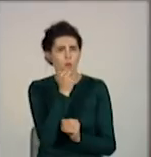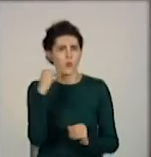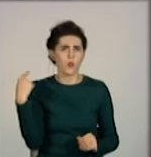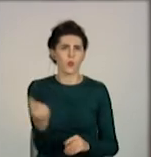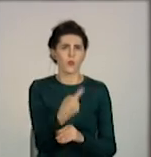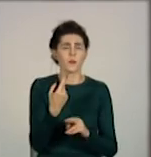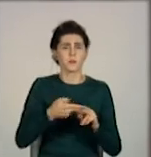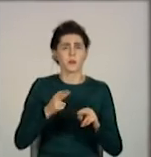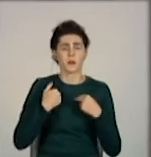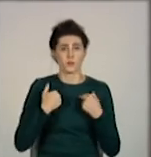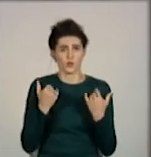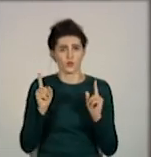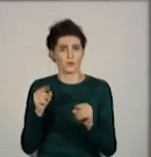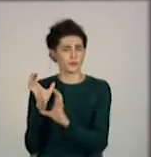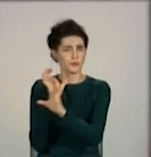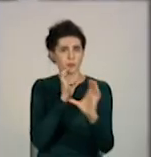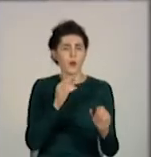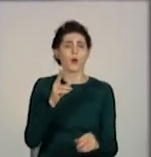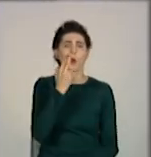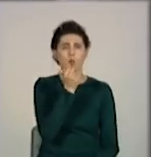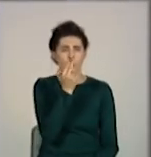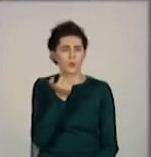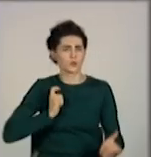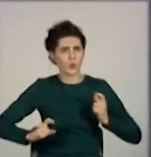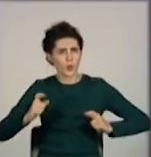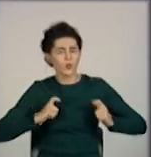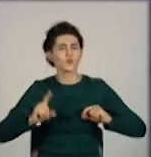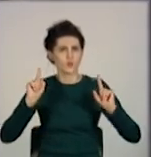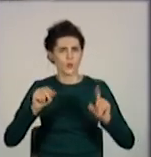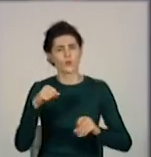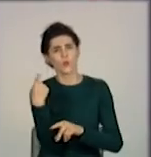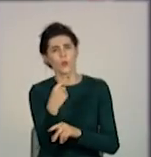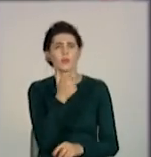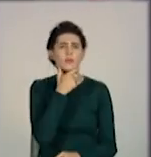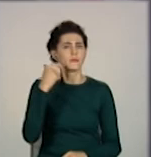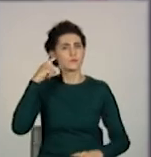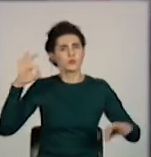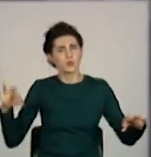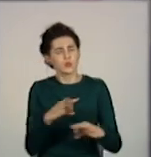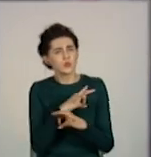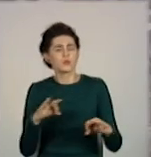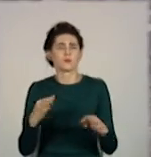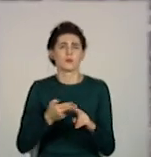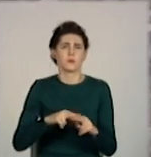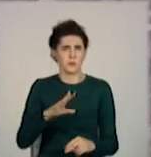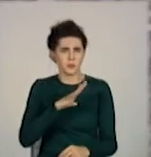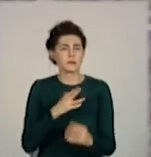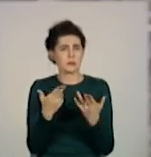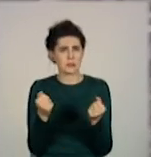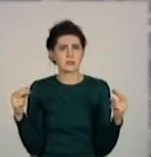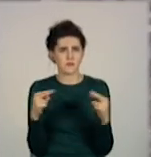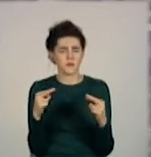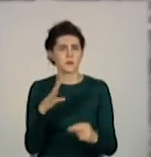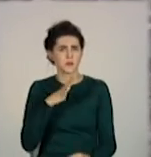молодь і нашій знімальній групі. Хлопці-студенти технікуму прийшли сюди послухати музику. Згадують, були свідками трагедії,